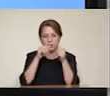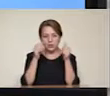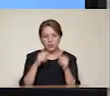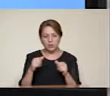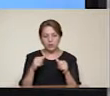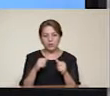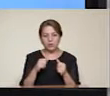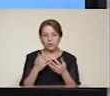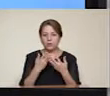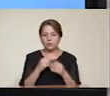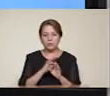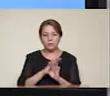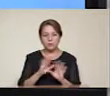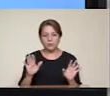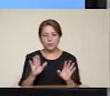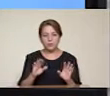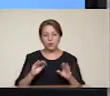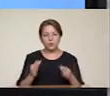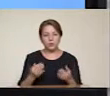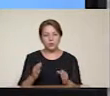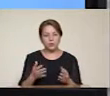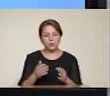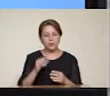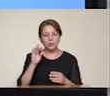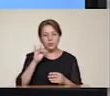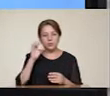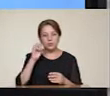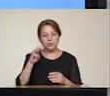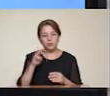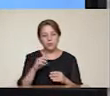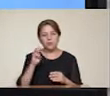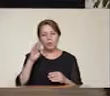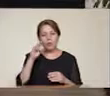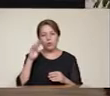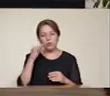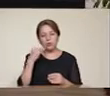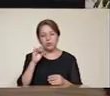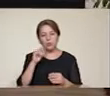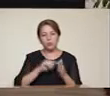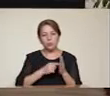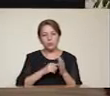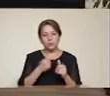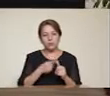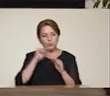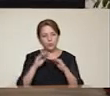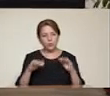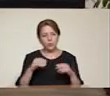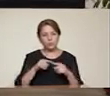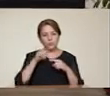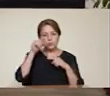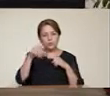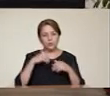hisobga olmasa ham bo'ladigan holatda jism moddiy nuqta deb ataladi. Aziz o'quvchilar,